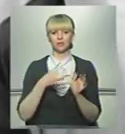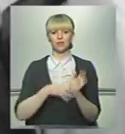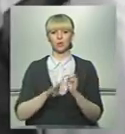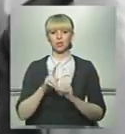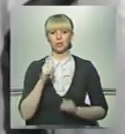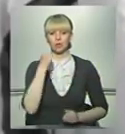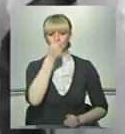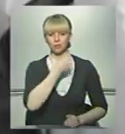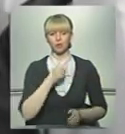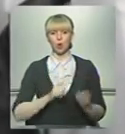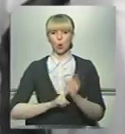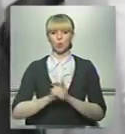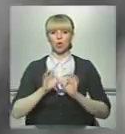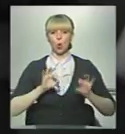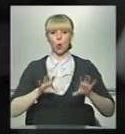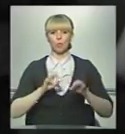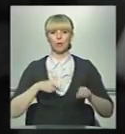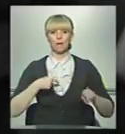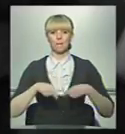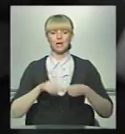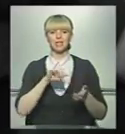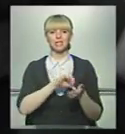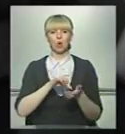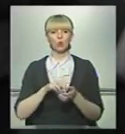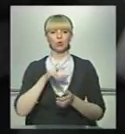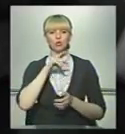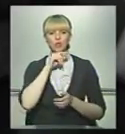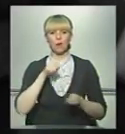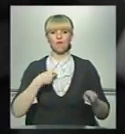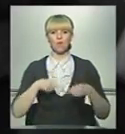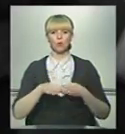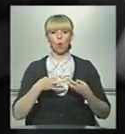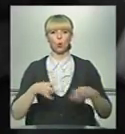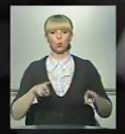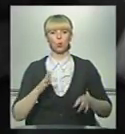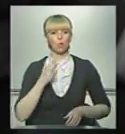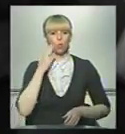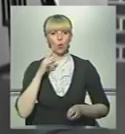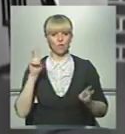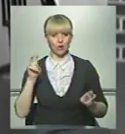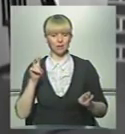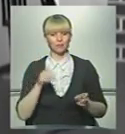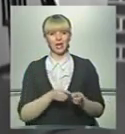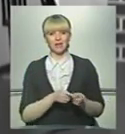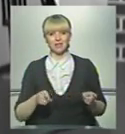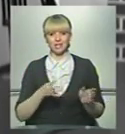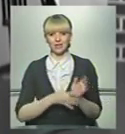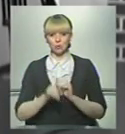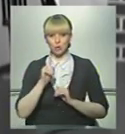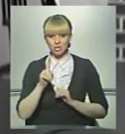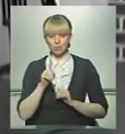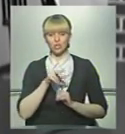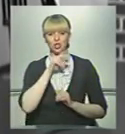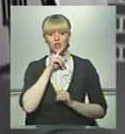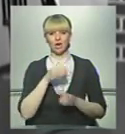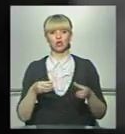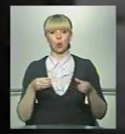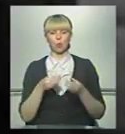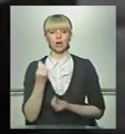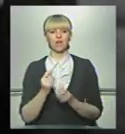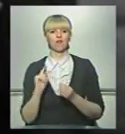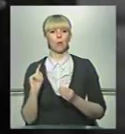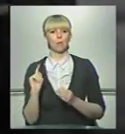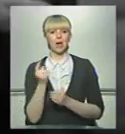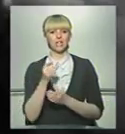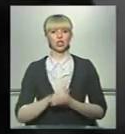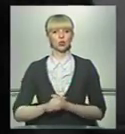1991 році розпочав коментувати матчі за участі чернівецького футбольного клубу «Буковина». У сезоні 91-ша чернівецька команда грала у